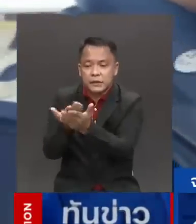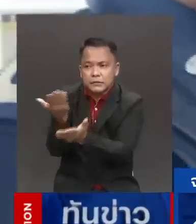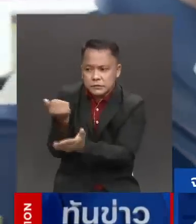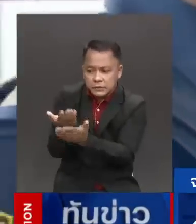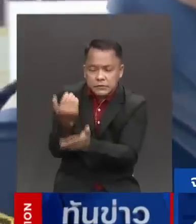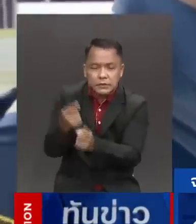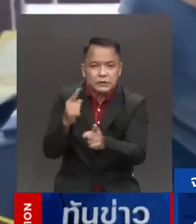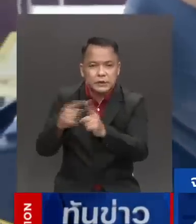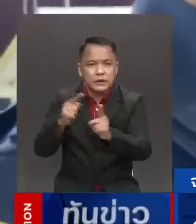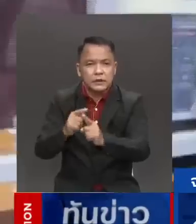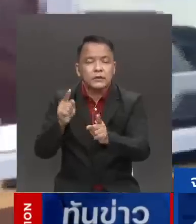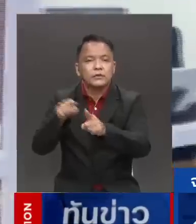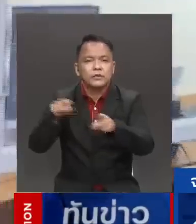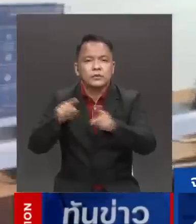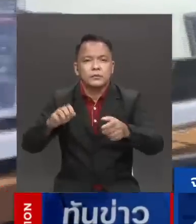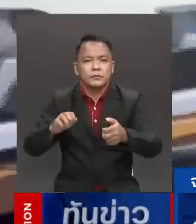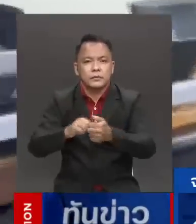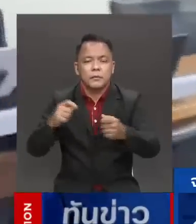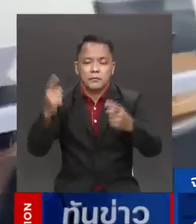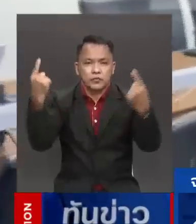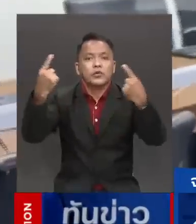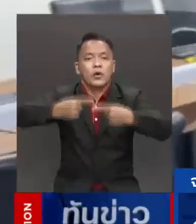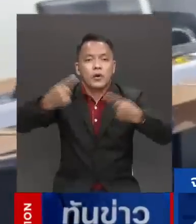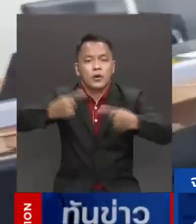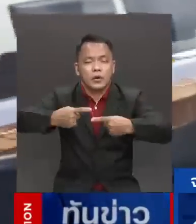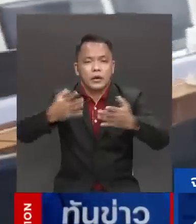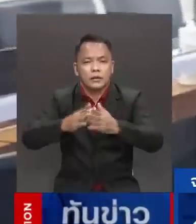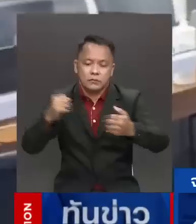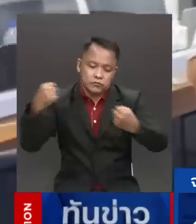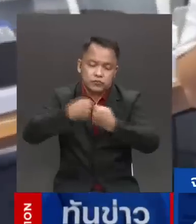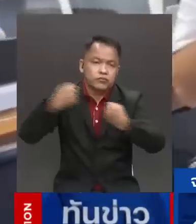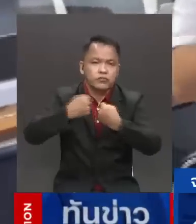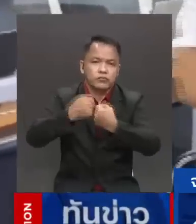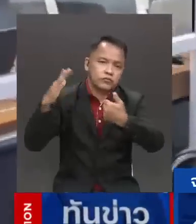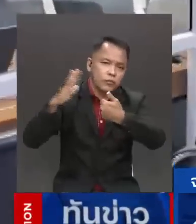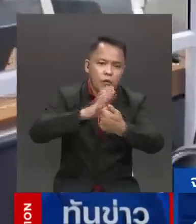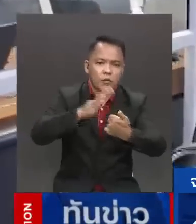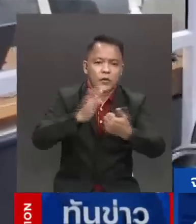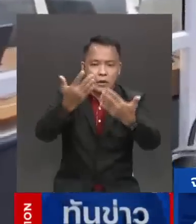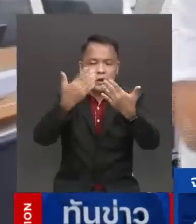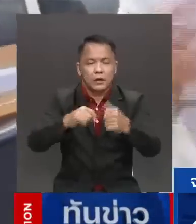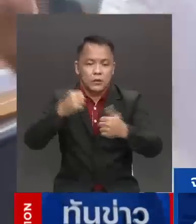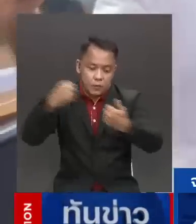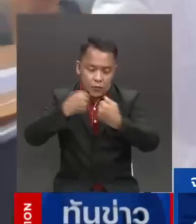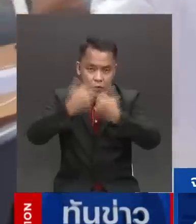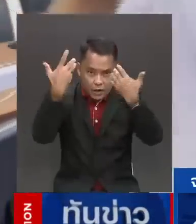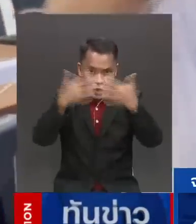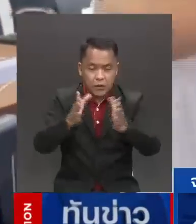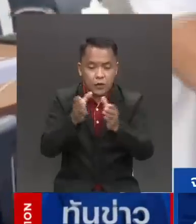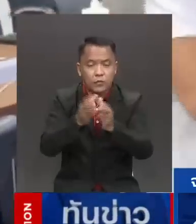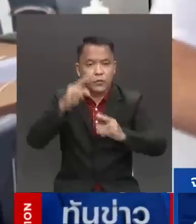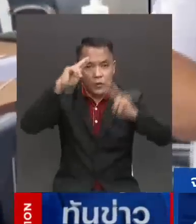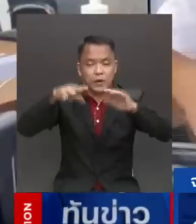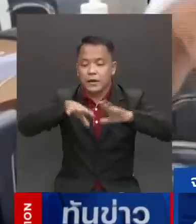นะครับแต่มันไปจบตรงที่ไปมีปากเสียงกันแล้วก็ลงมือทำร้ายร่างกายจากนั้นพอทำร้ายร่างกายเขาเสร็จกลุ่มกาดเหล่